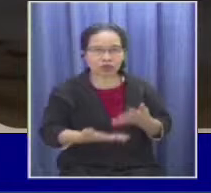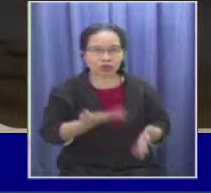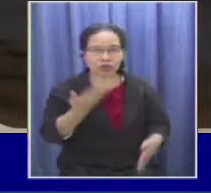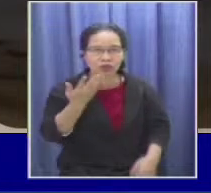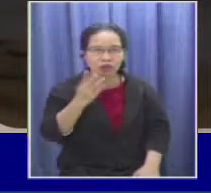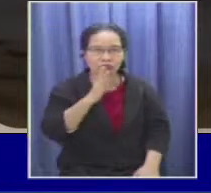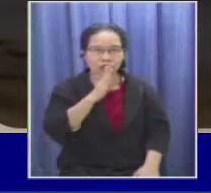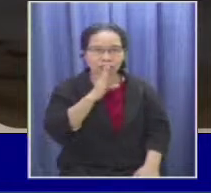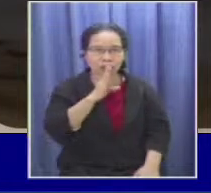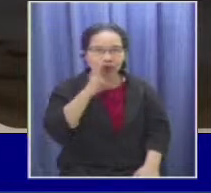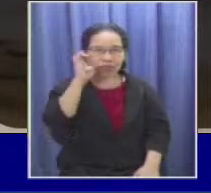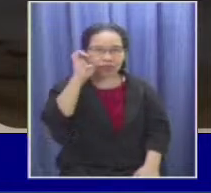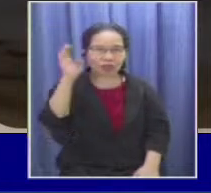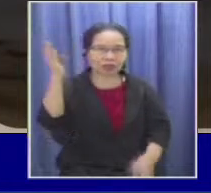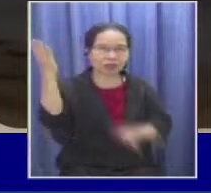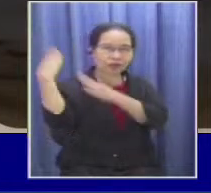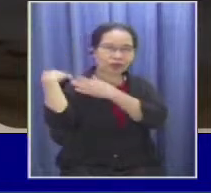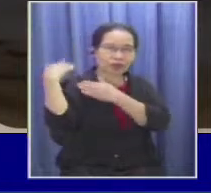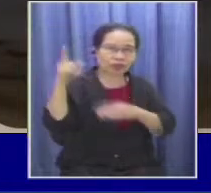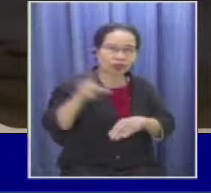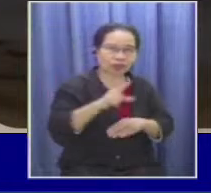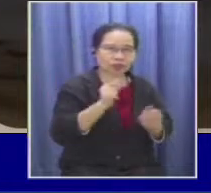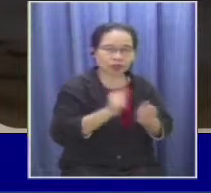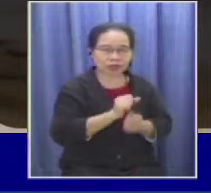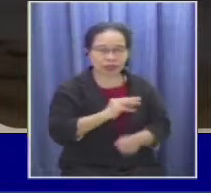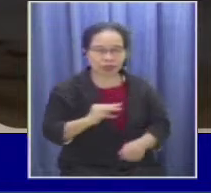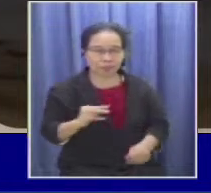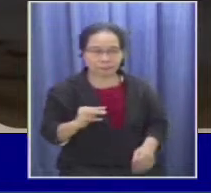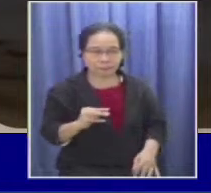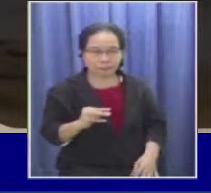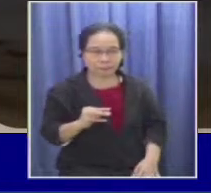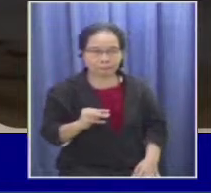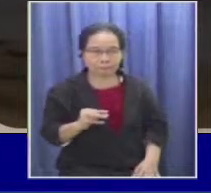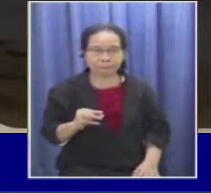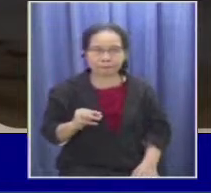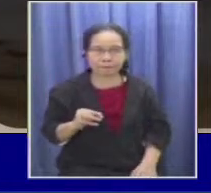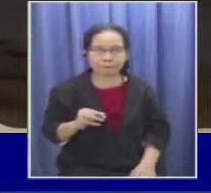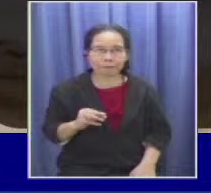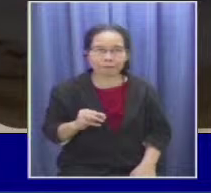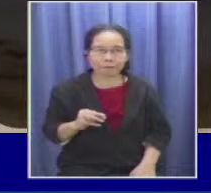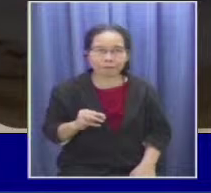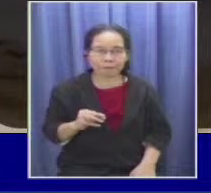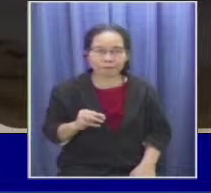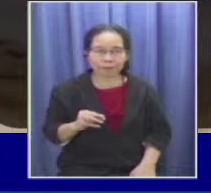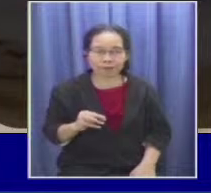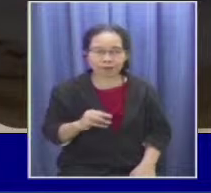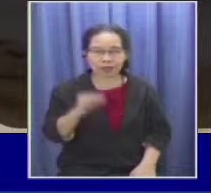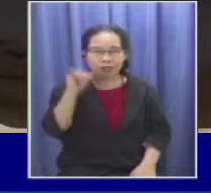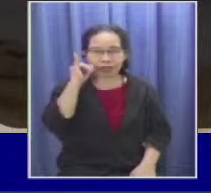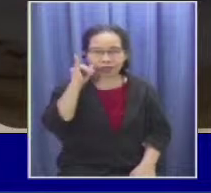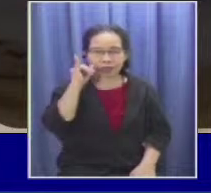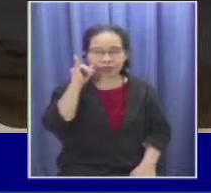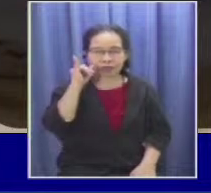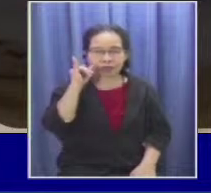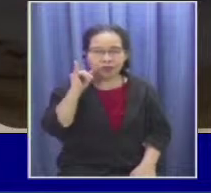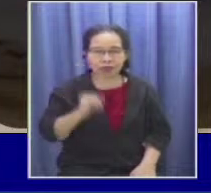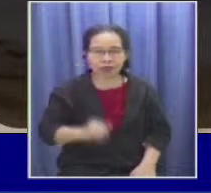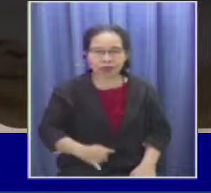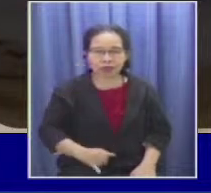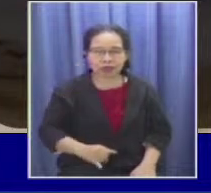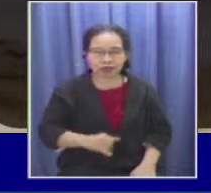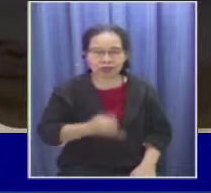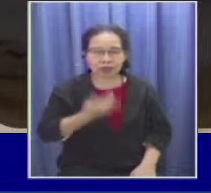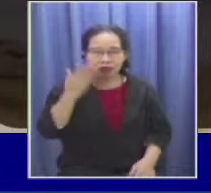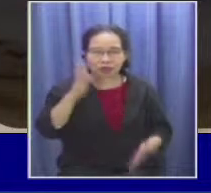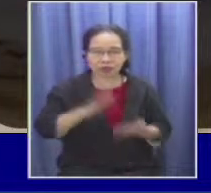mu watan nye won na wayi won a wosu frɛ no awia ne anadwo no ana Na se